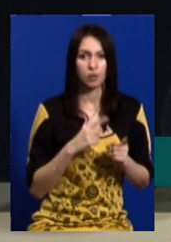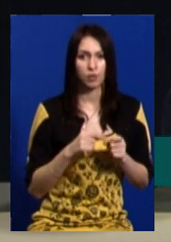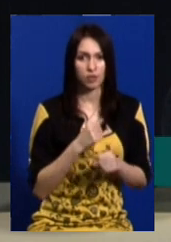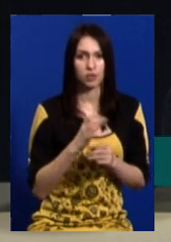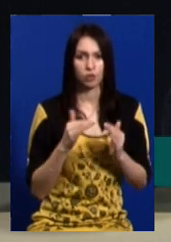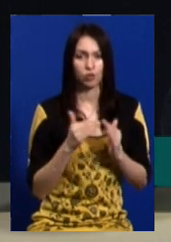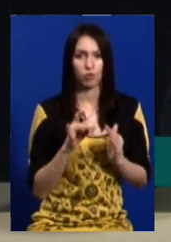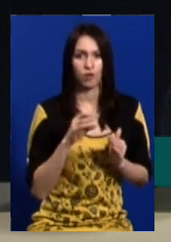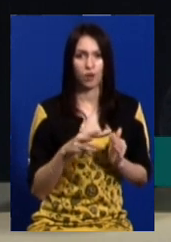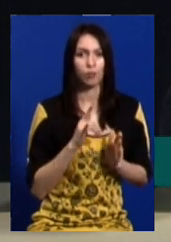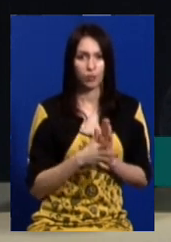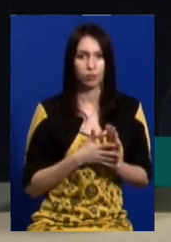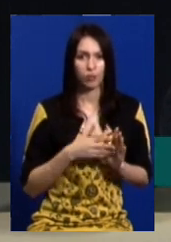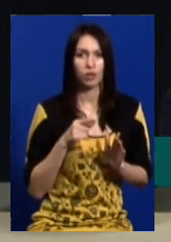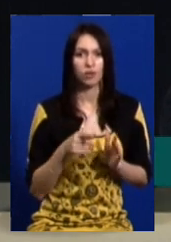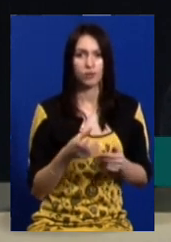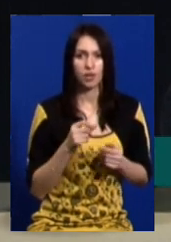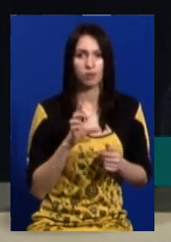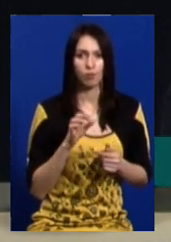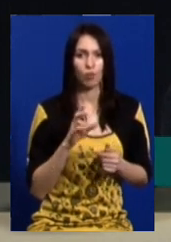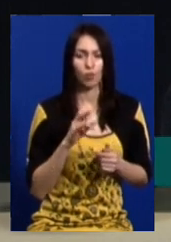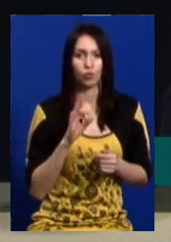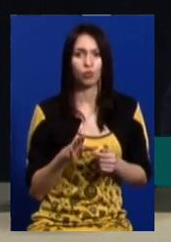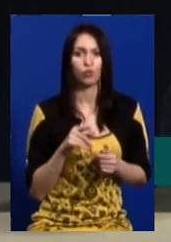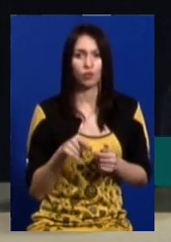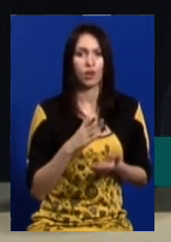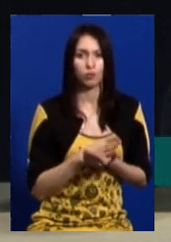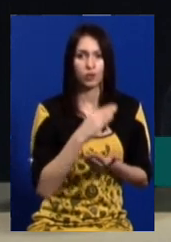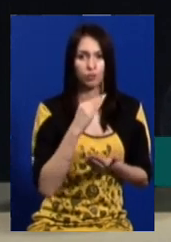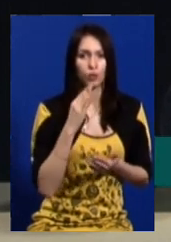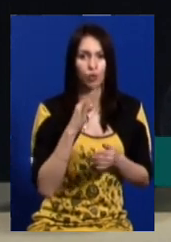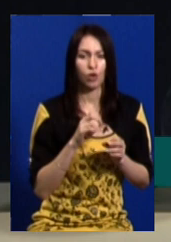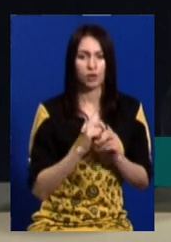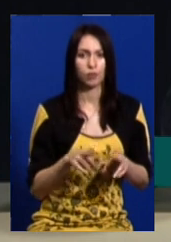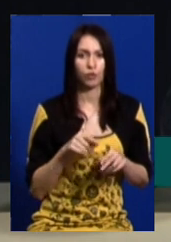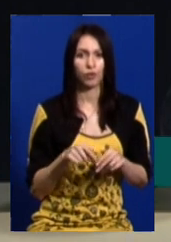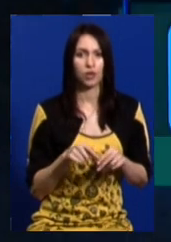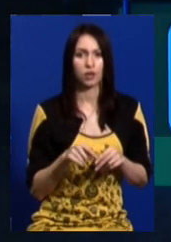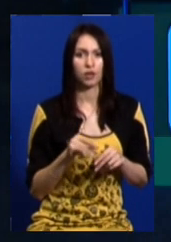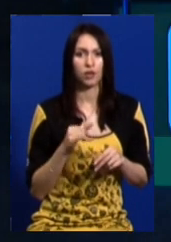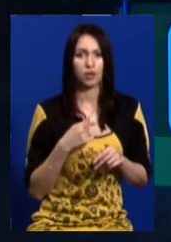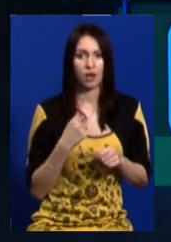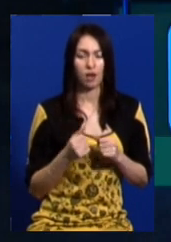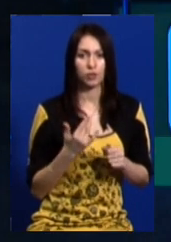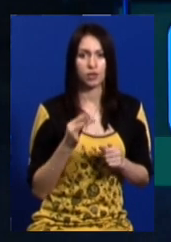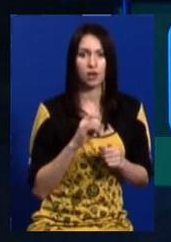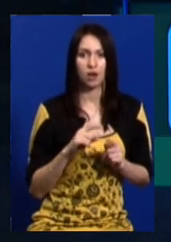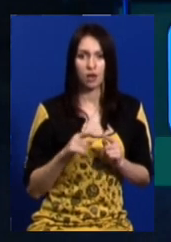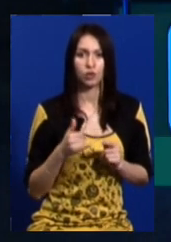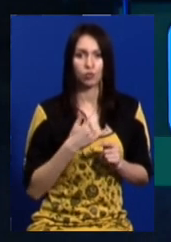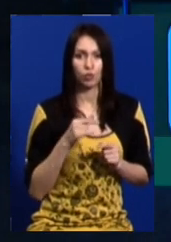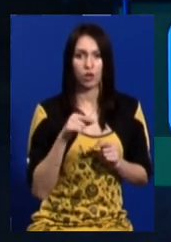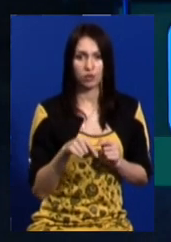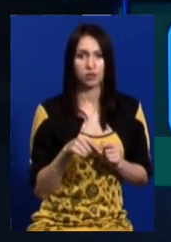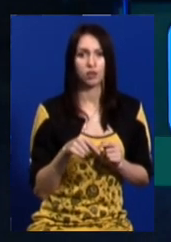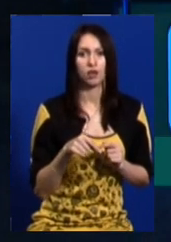будинків храми. Навіть взяти та сама Богодухівщина, там не є багато типових храмів. От я проїжджав кілька разів, тому що у нас там і